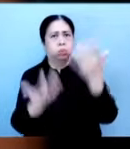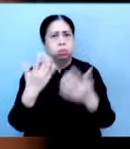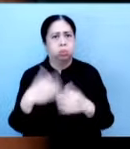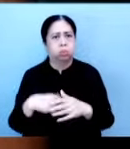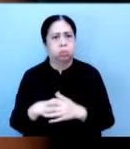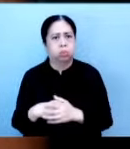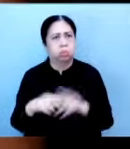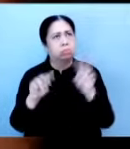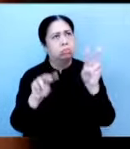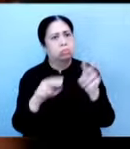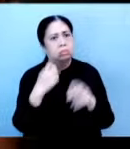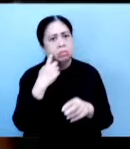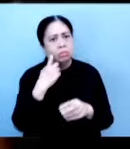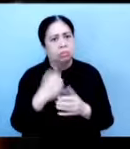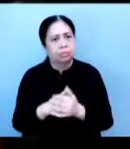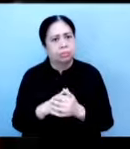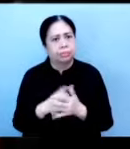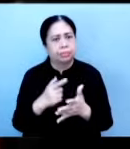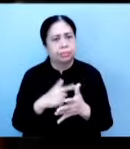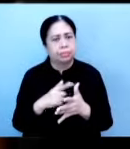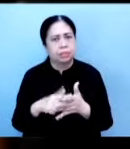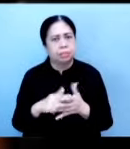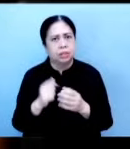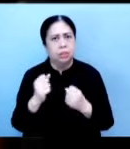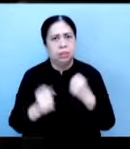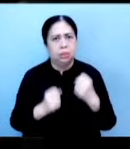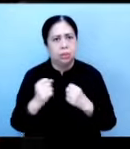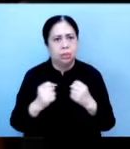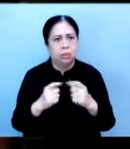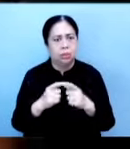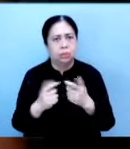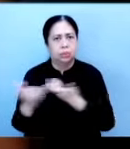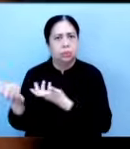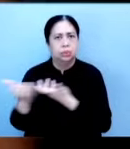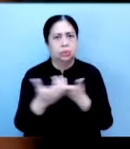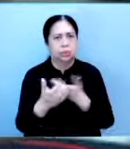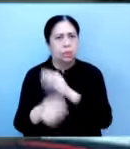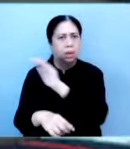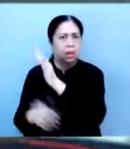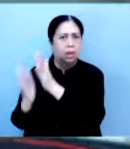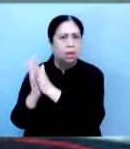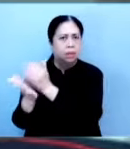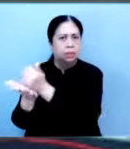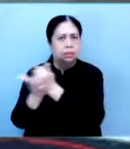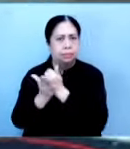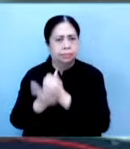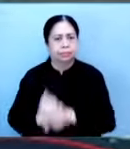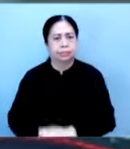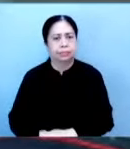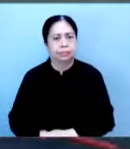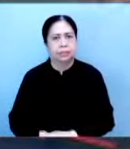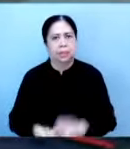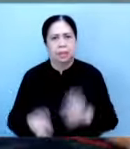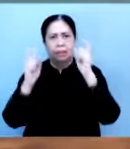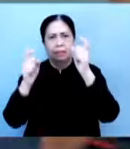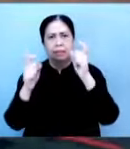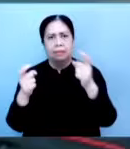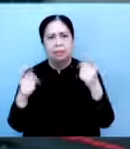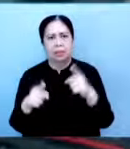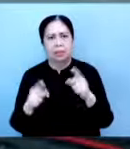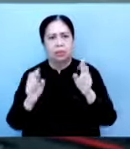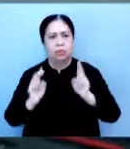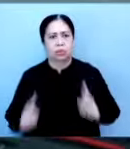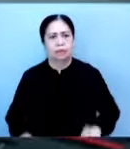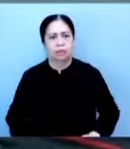nakita kanina tapos Tumakbo na po ako sa may bombohanay akong tulong sa bilis ng pangyayari tanging uniporme ng